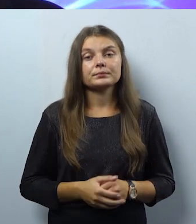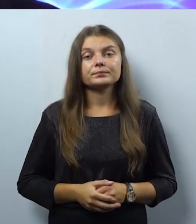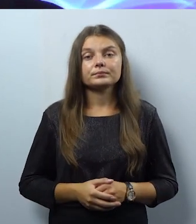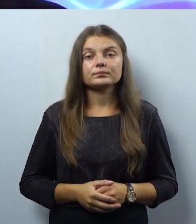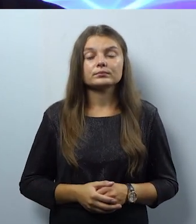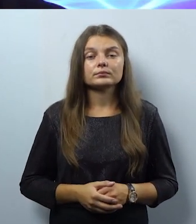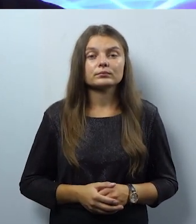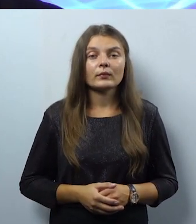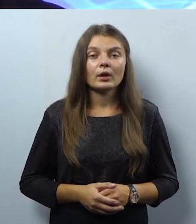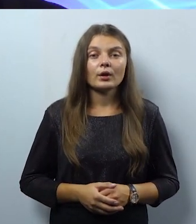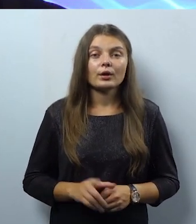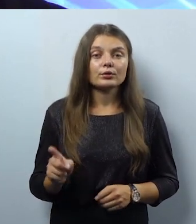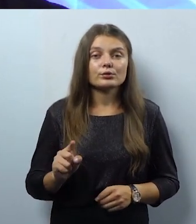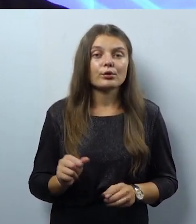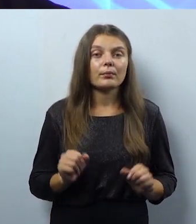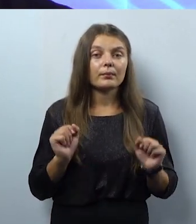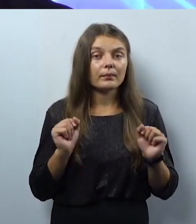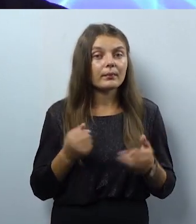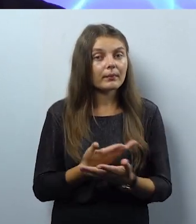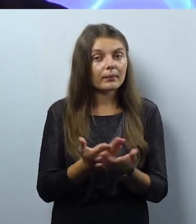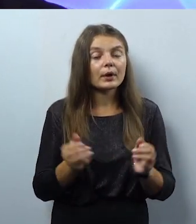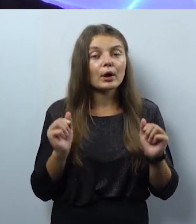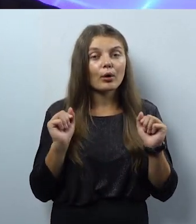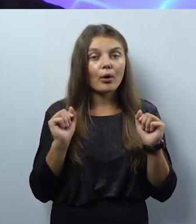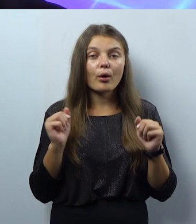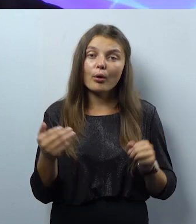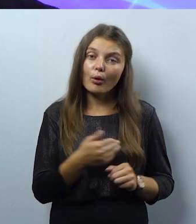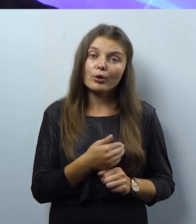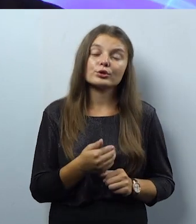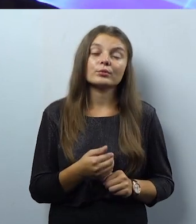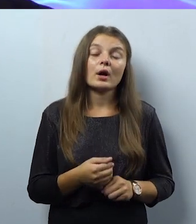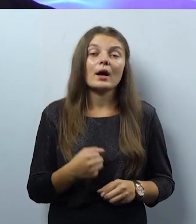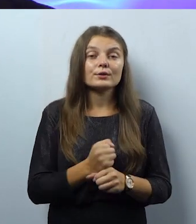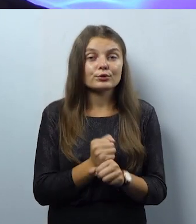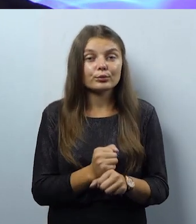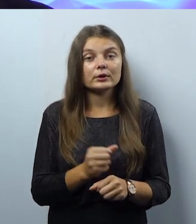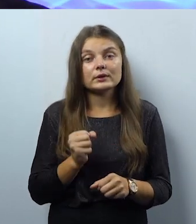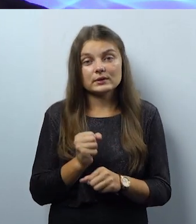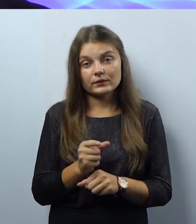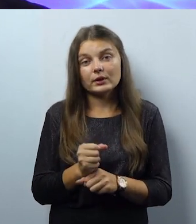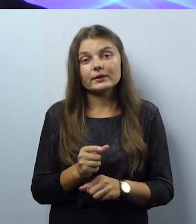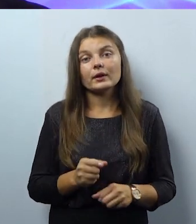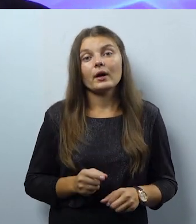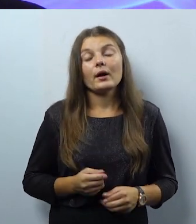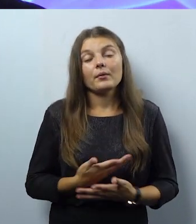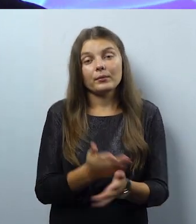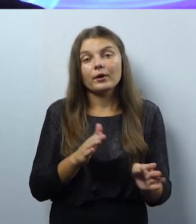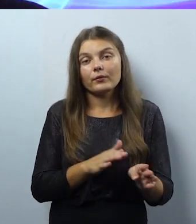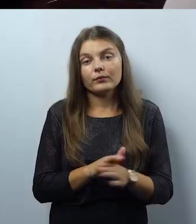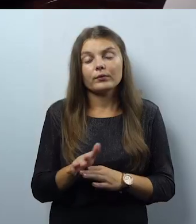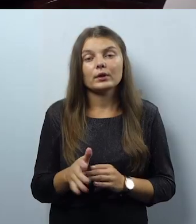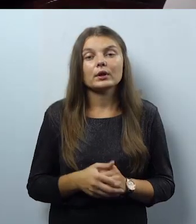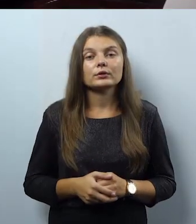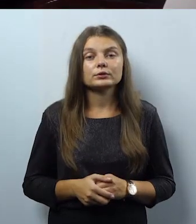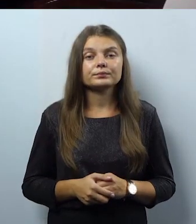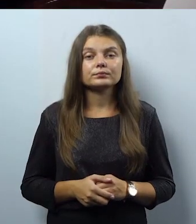ми доведемо, про що говорив Ігор, ми це завдання закінчимо і його виконаємо. Друге, системне, круглорічне відстеження шкідливих